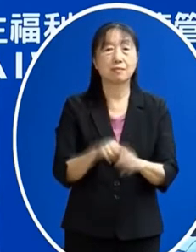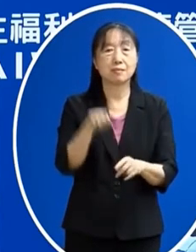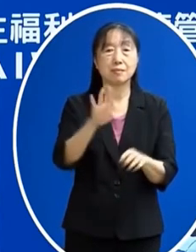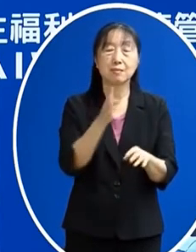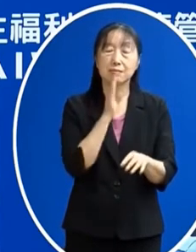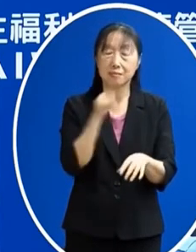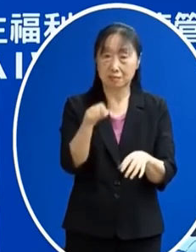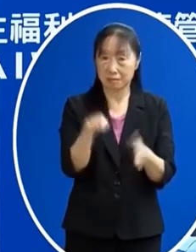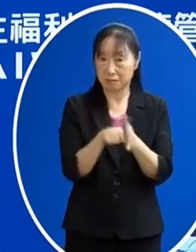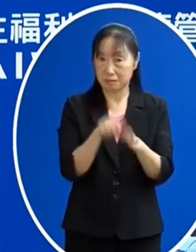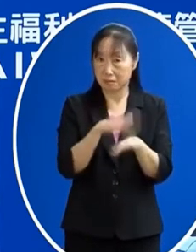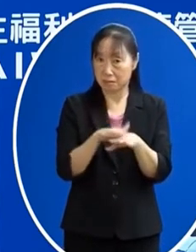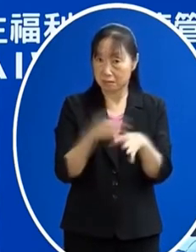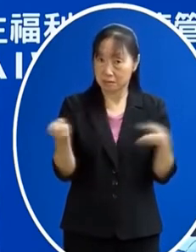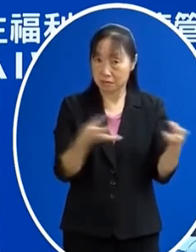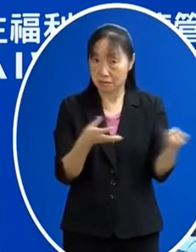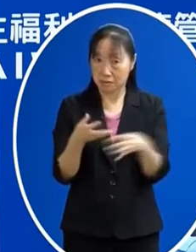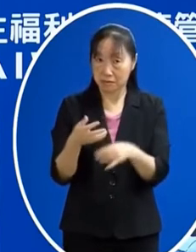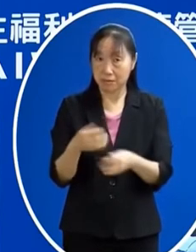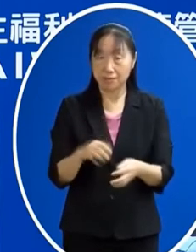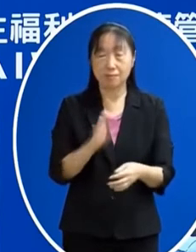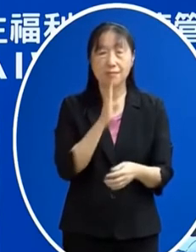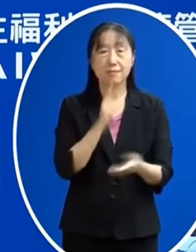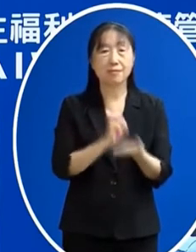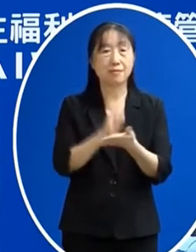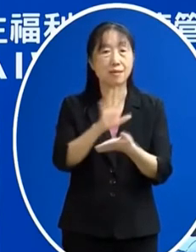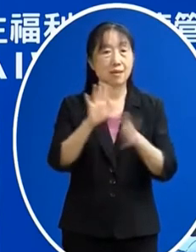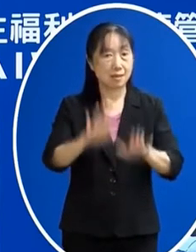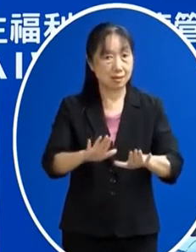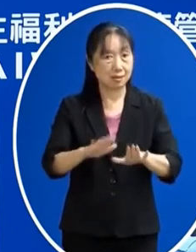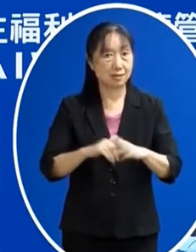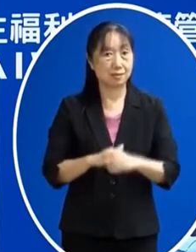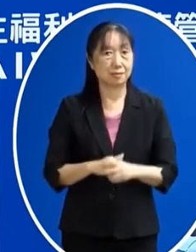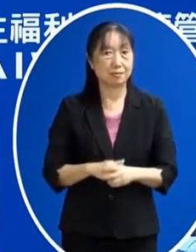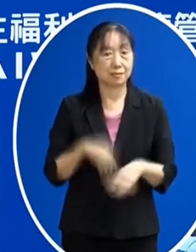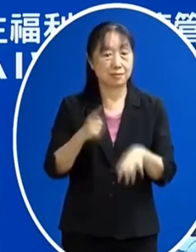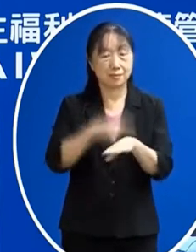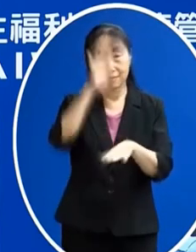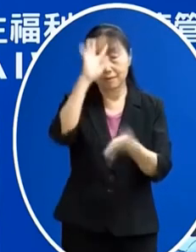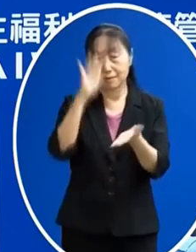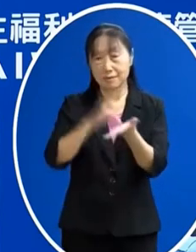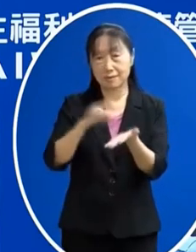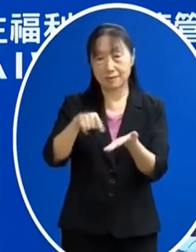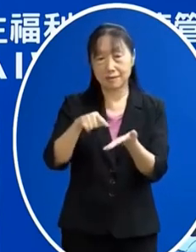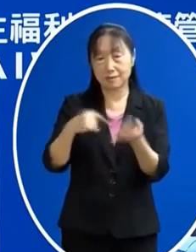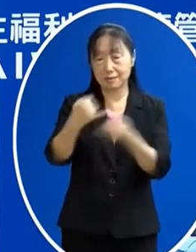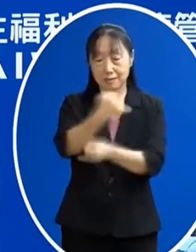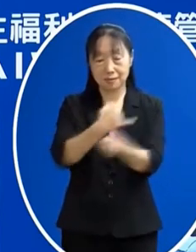居检所来隔离检疫了。更多的讯息稍后回来。